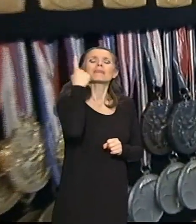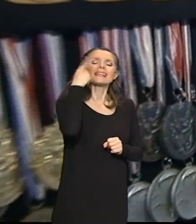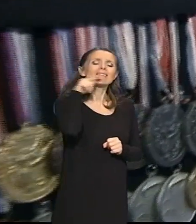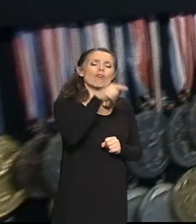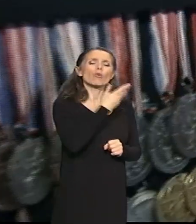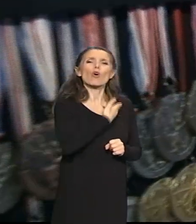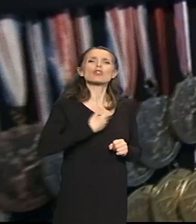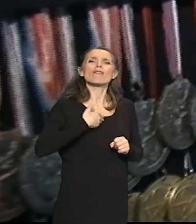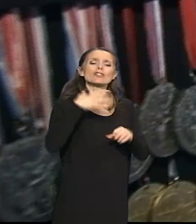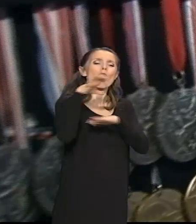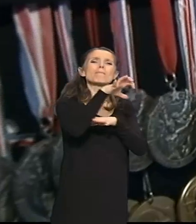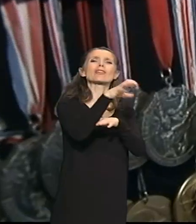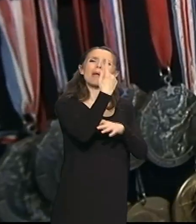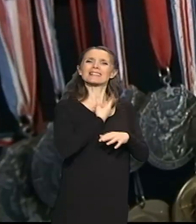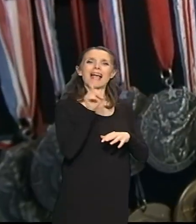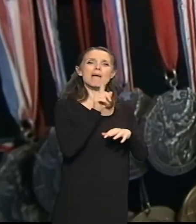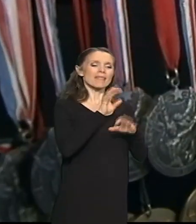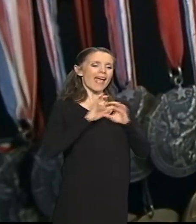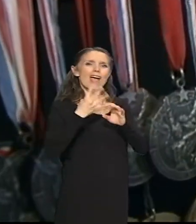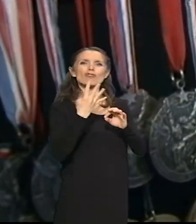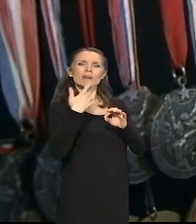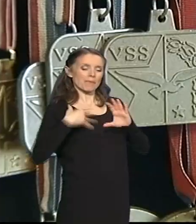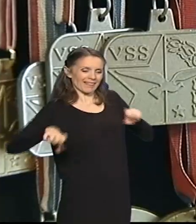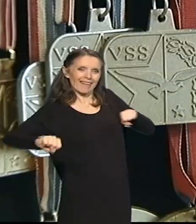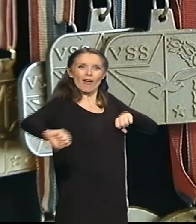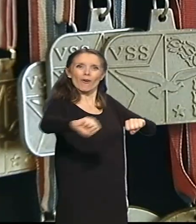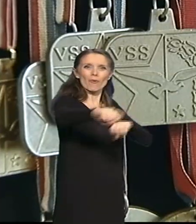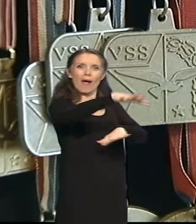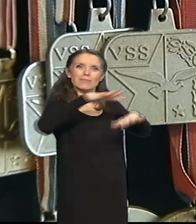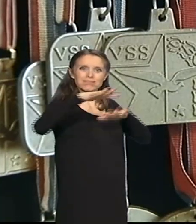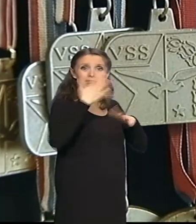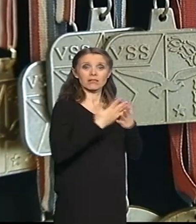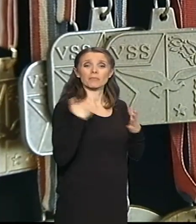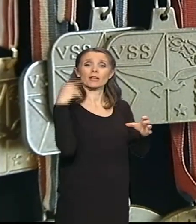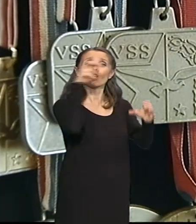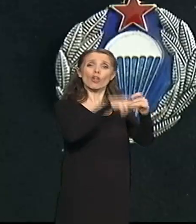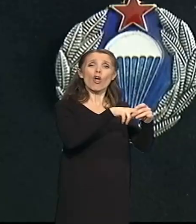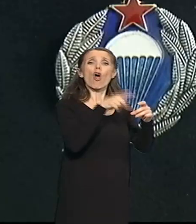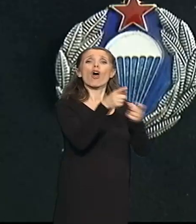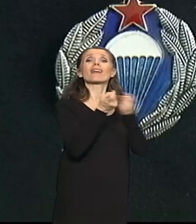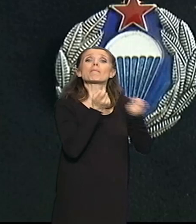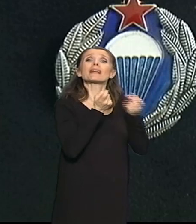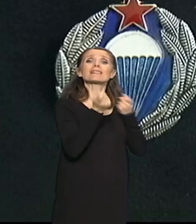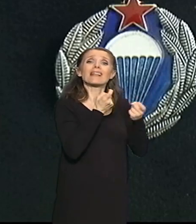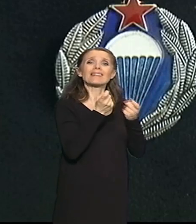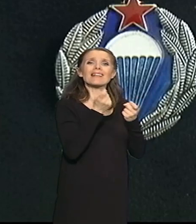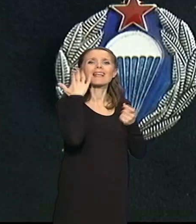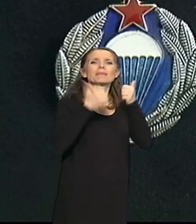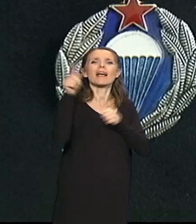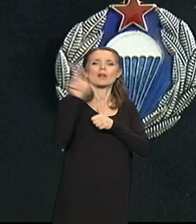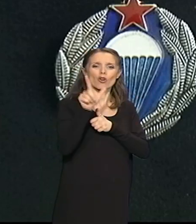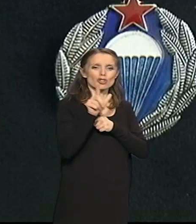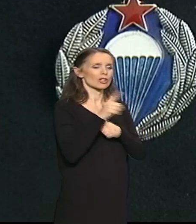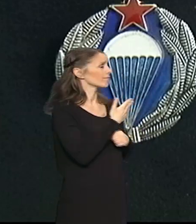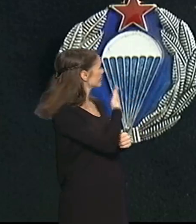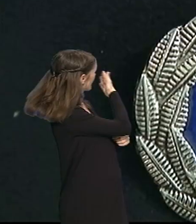Ja sam bio član prve te jugoslovenske reprezentacije na svetskom prvenstvu u Lošinju. Ovo mi je naravno najdraža značka, to je